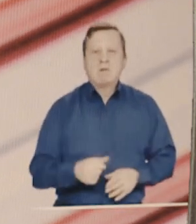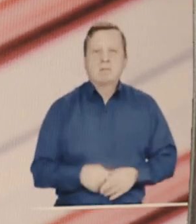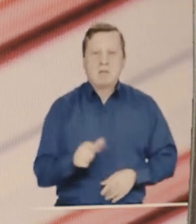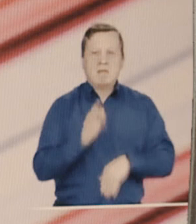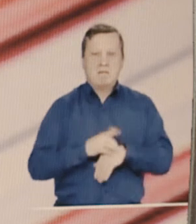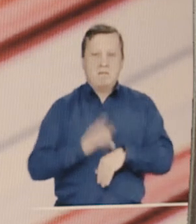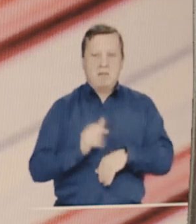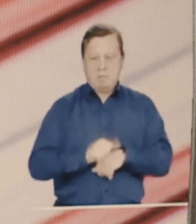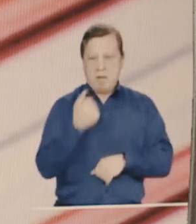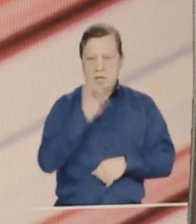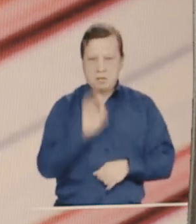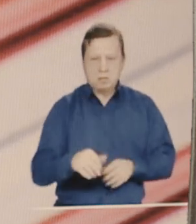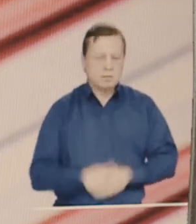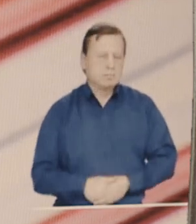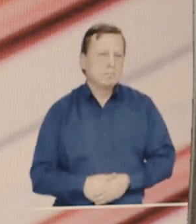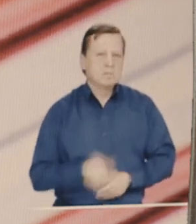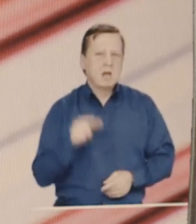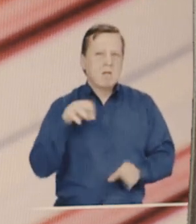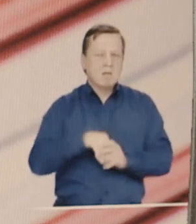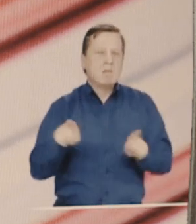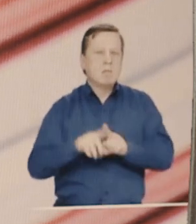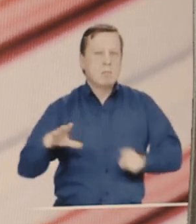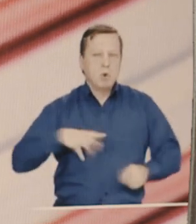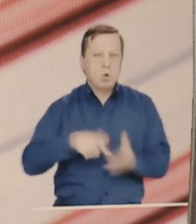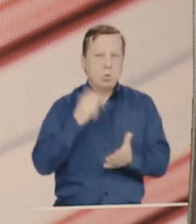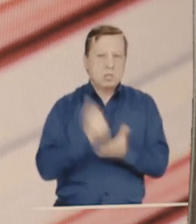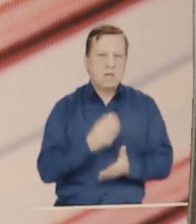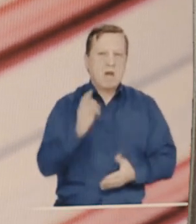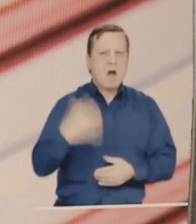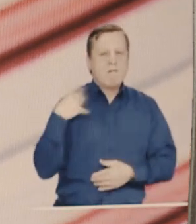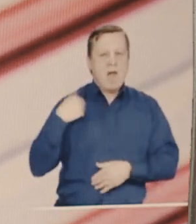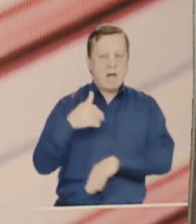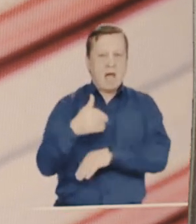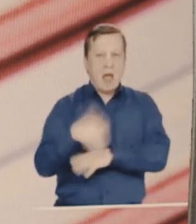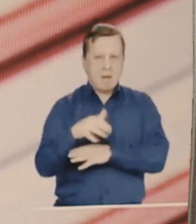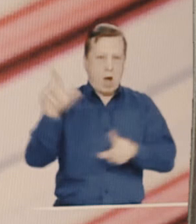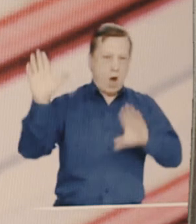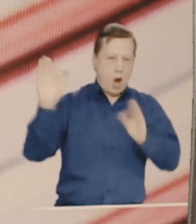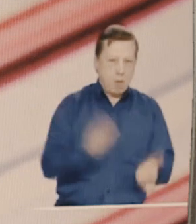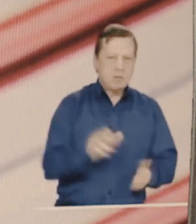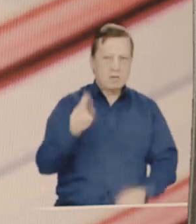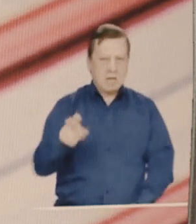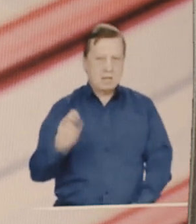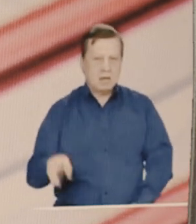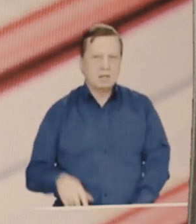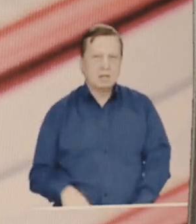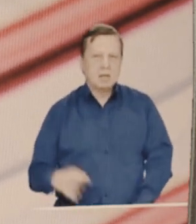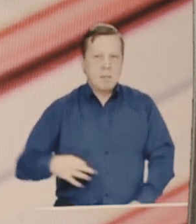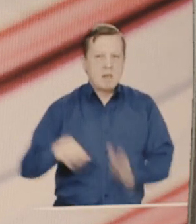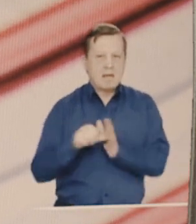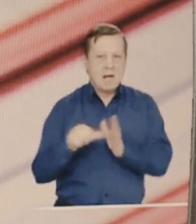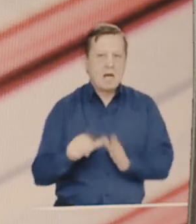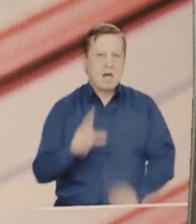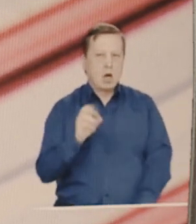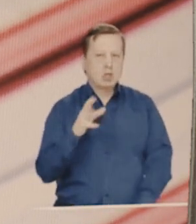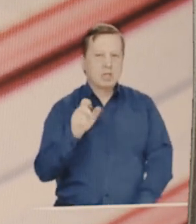jest naprawdę bardzo dobry. Między innymi wśród nich była przede wszystkim ustawa obniżająca wiek emerytalny. Tak, tak, panie kandydacie